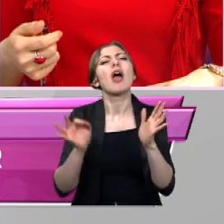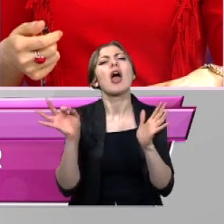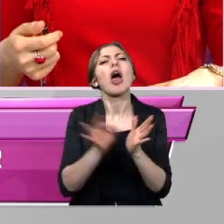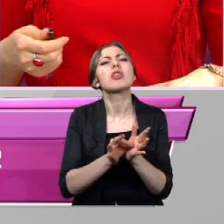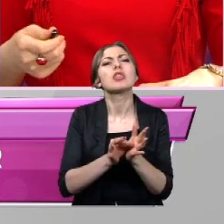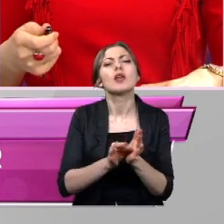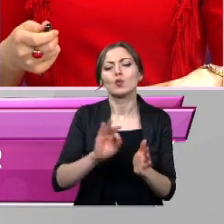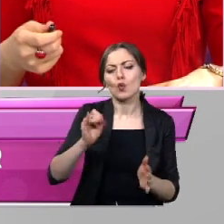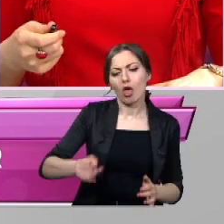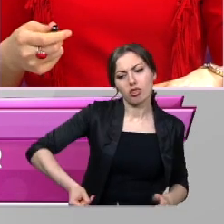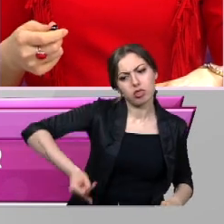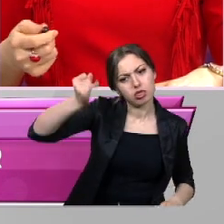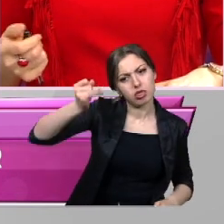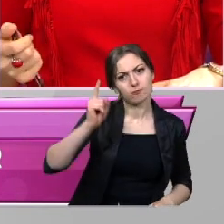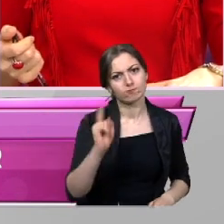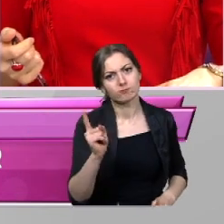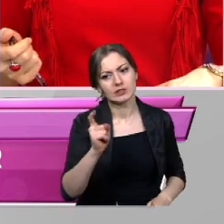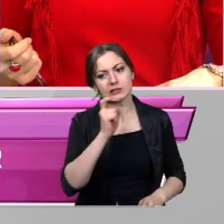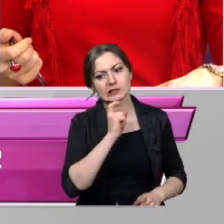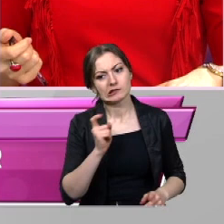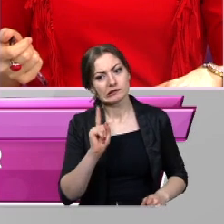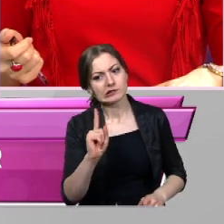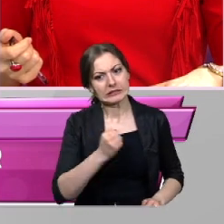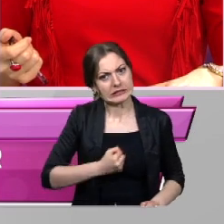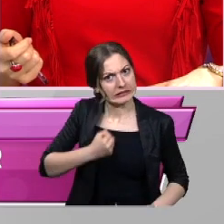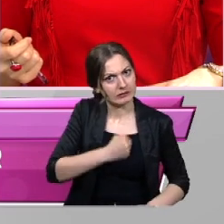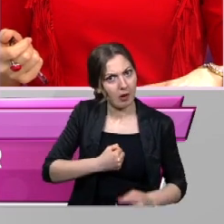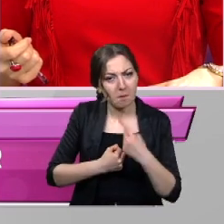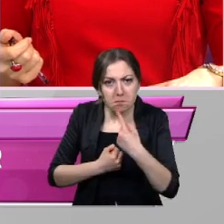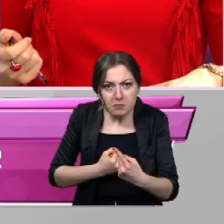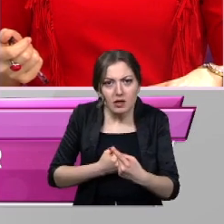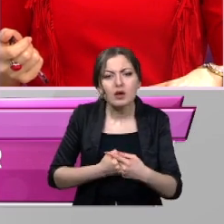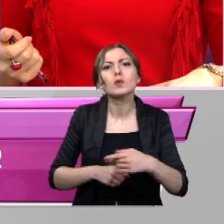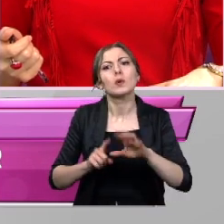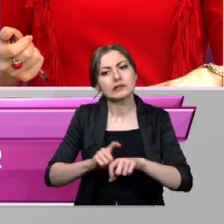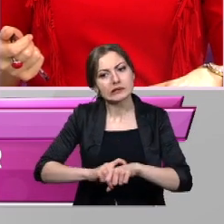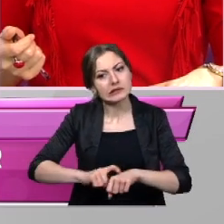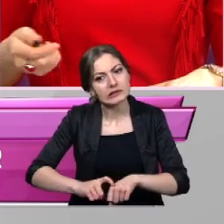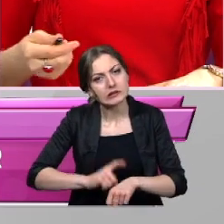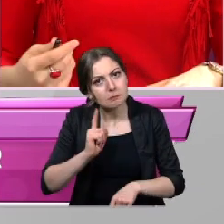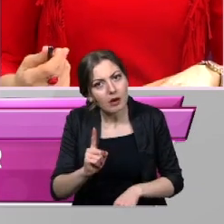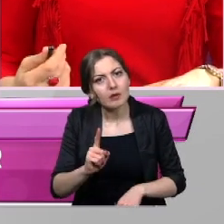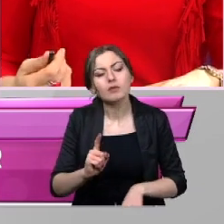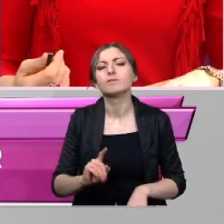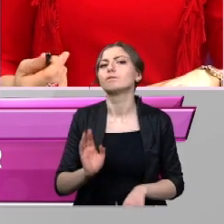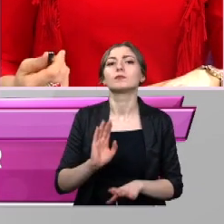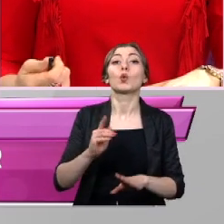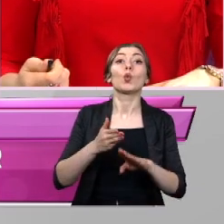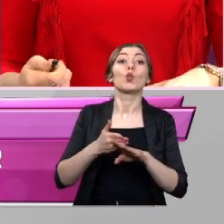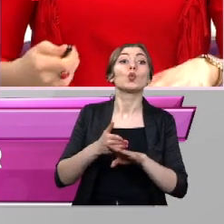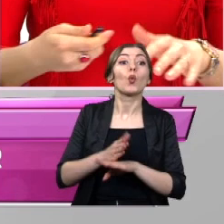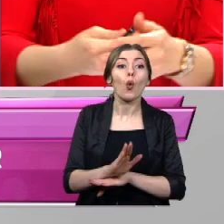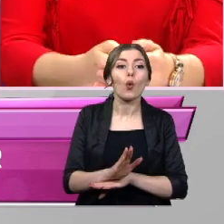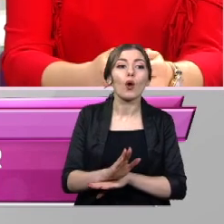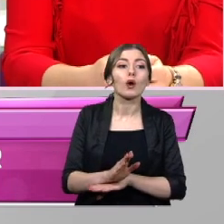çocuğu eleştirmek yaptığı hatalarda belki Ona kızmak mıdır yoksa biz doğru disiplin yolu nasıl bulacak doğru disipline